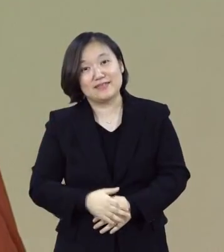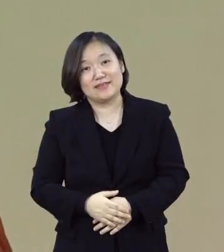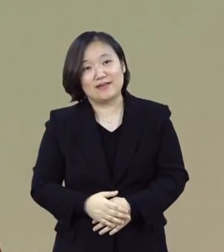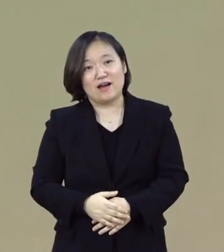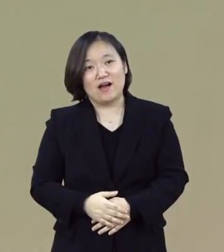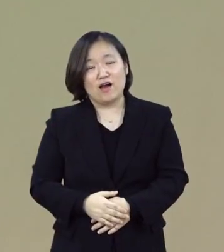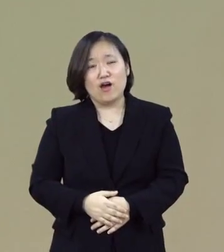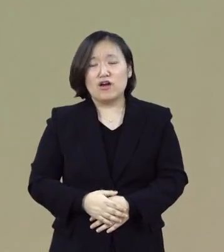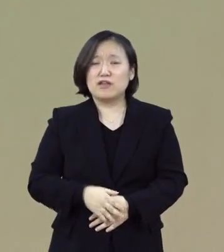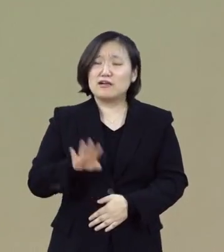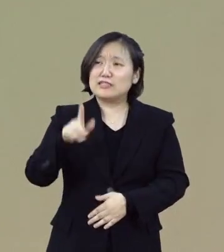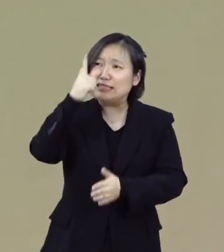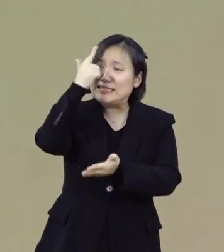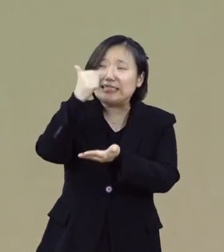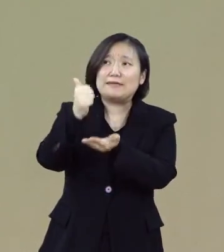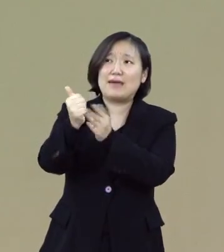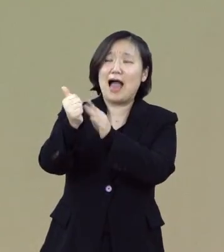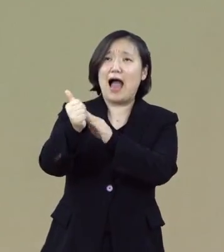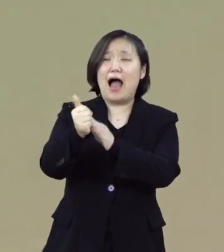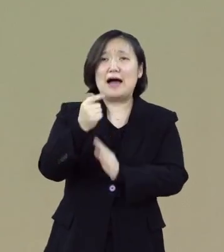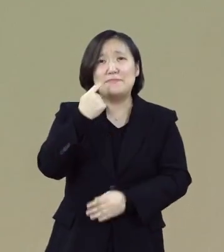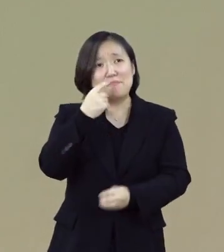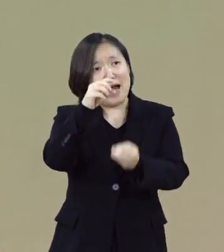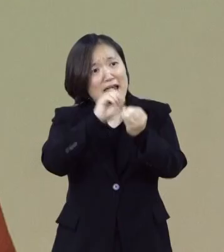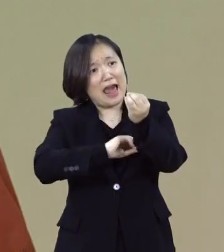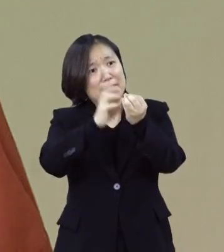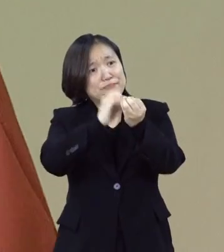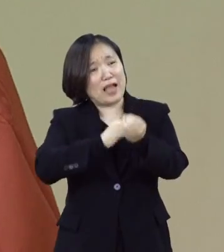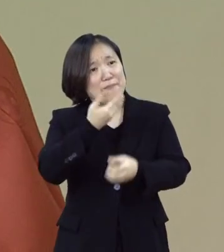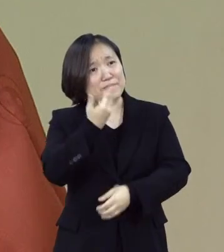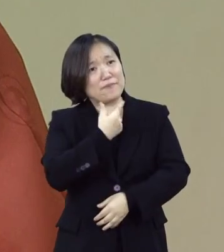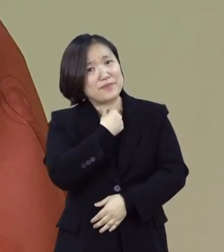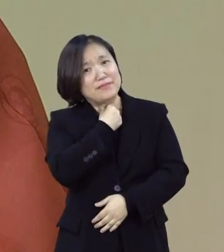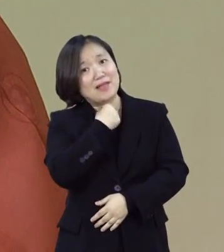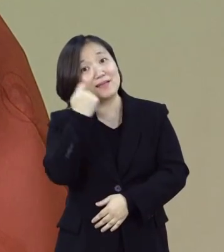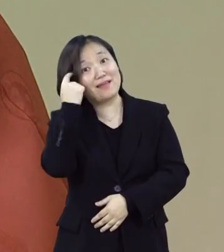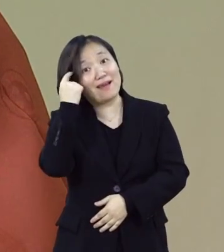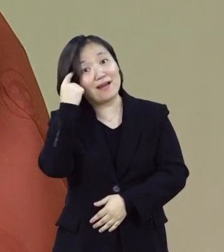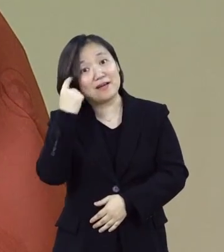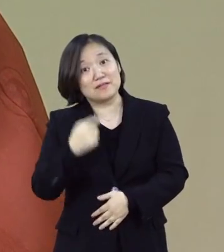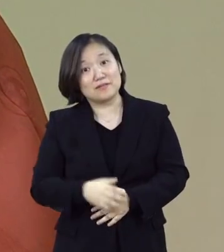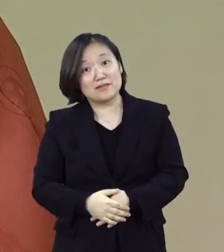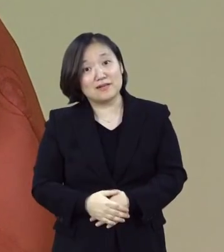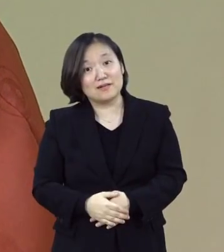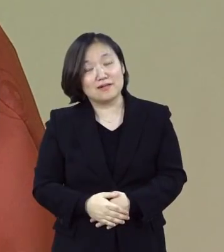그날따라 스님이 이상하게 그렇게 바나나가 먹고 싶더래요. 그 참선하면서